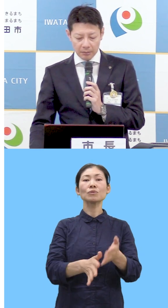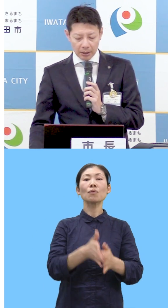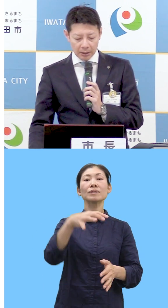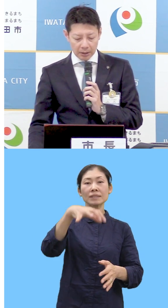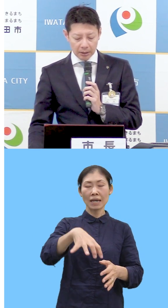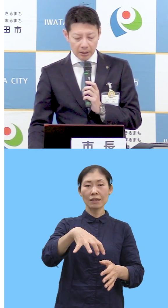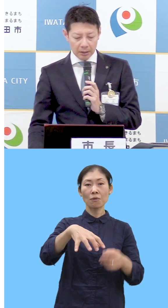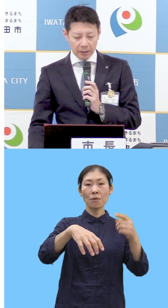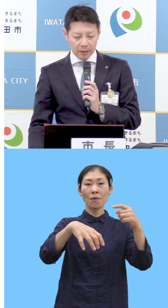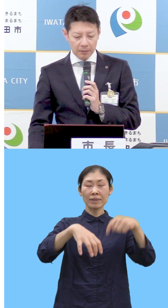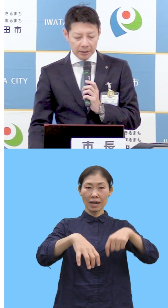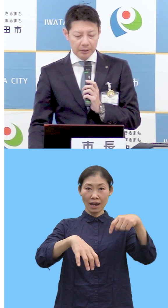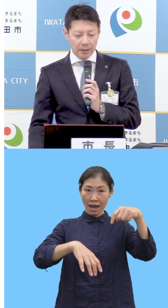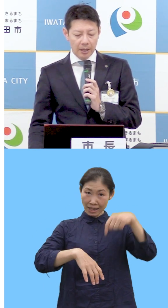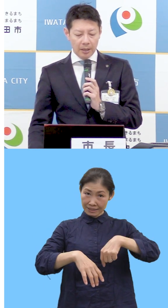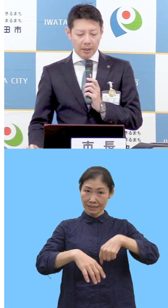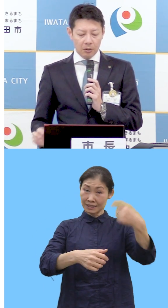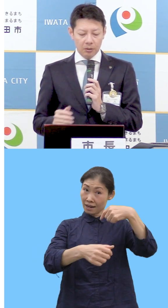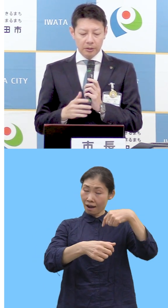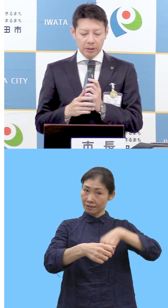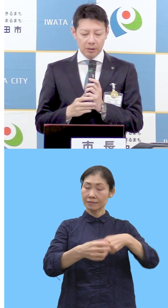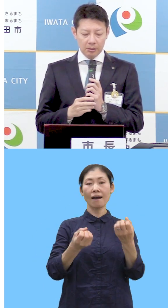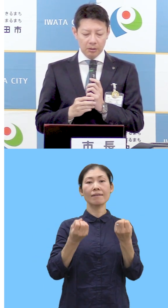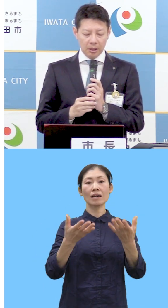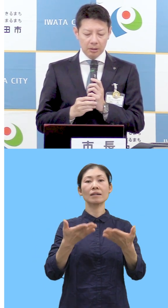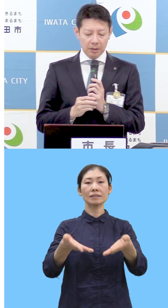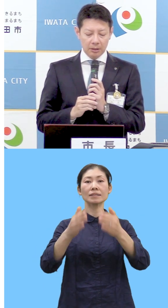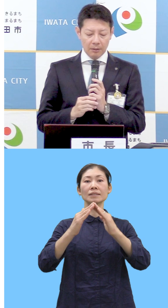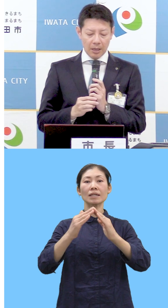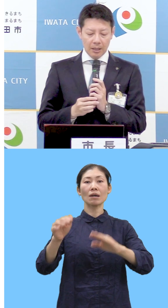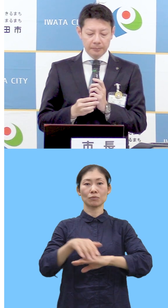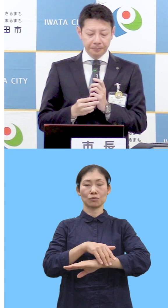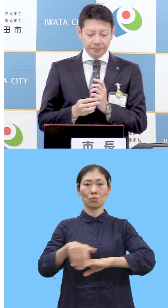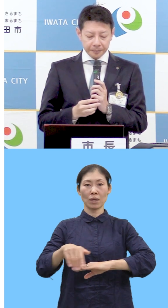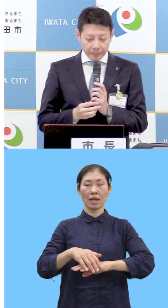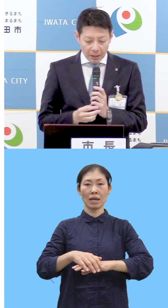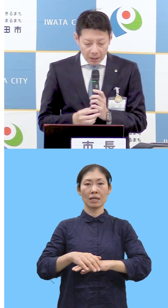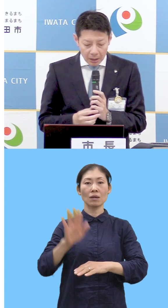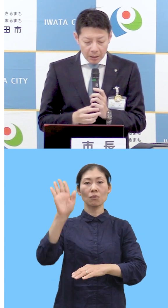しい園を建てさせていただきます。今後のスケジュールといたしましては、